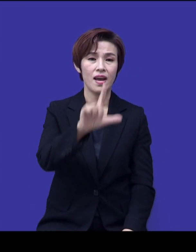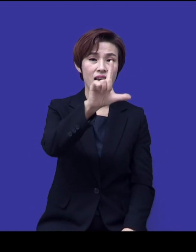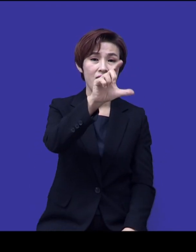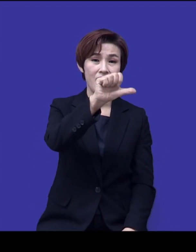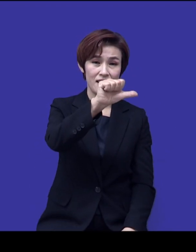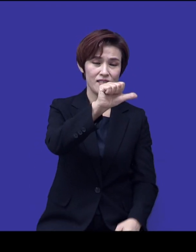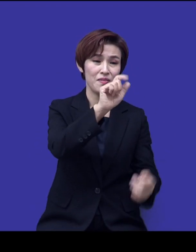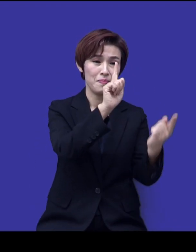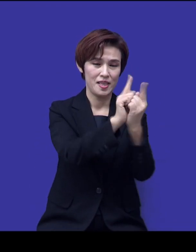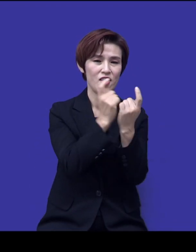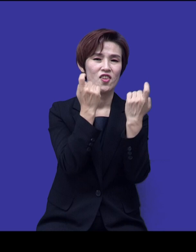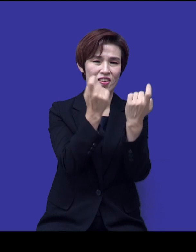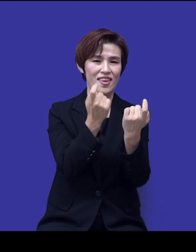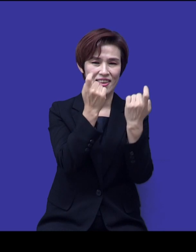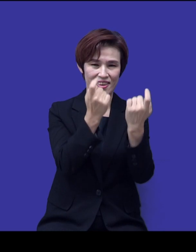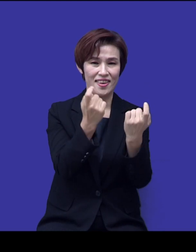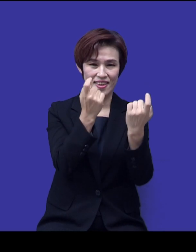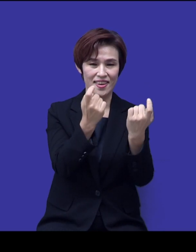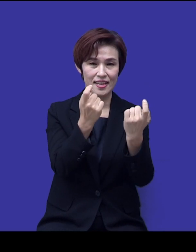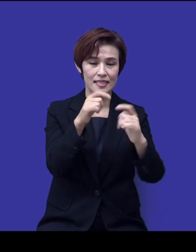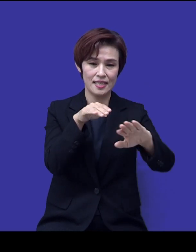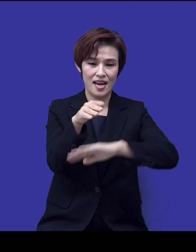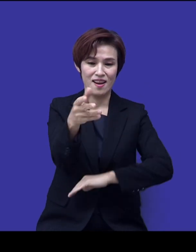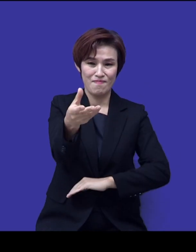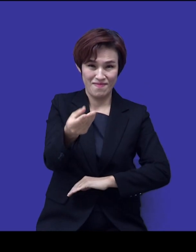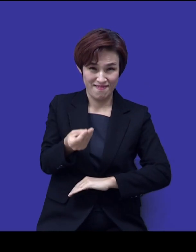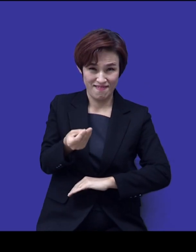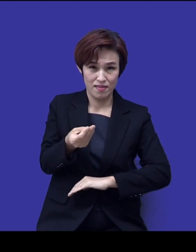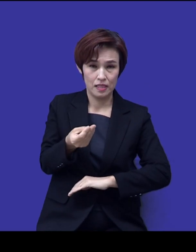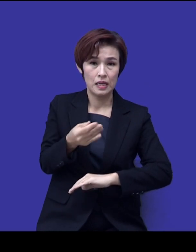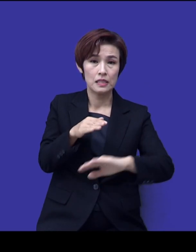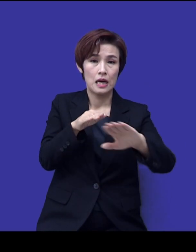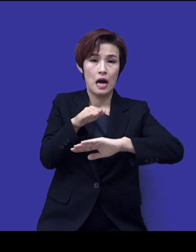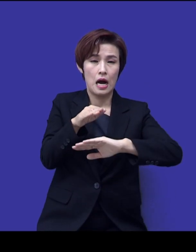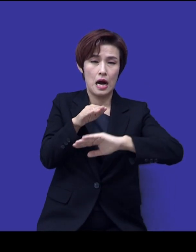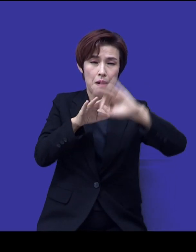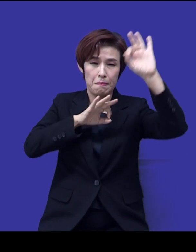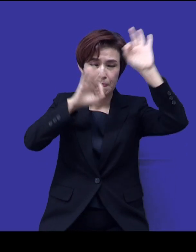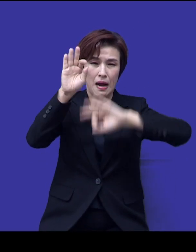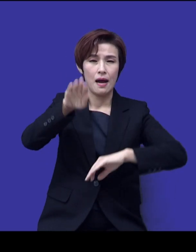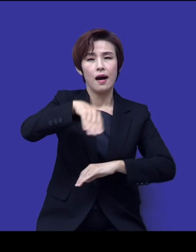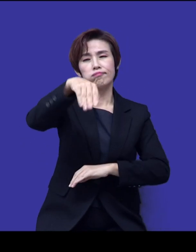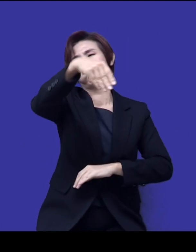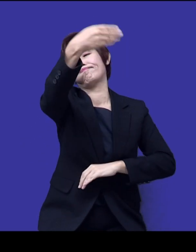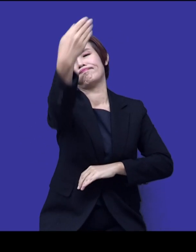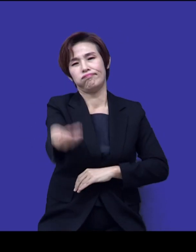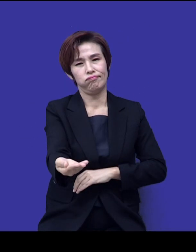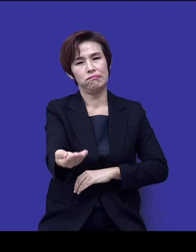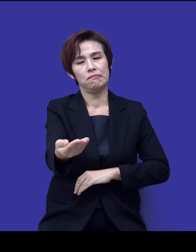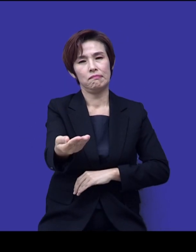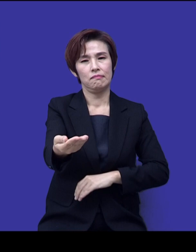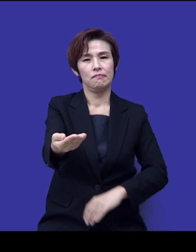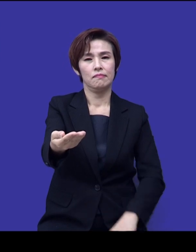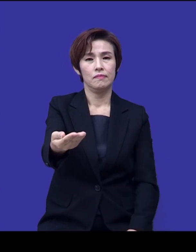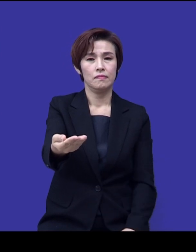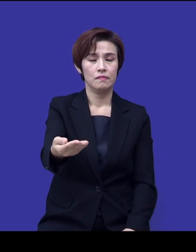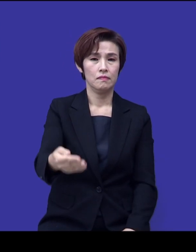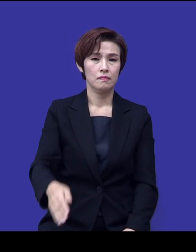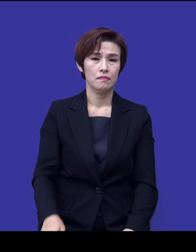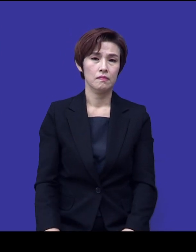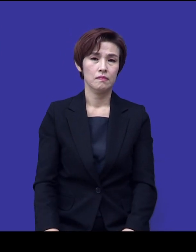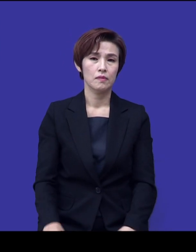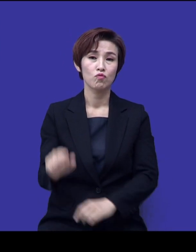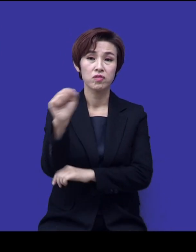만나서 여행을 가고 시카고에 렌트카를 탔는데 렌트카가 네. 문제가 있었던 것 같아요. 그래서 아. 차가 그냥 뒤집어졌어요. 누가 운전을 했는데요?